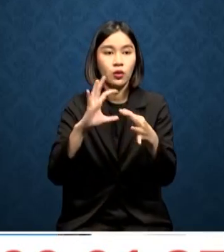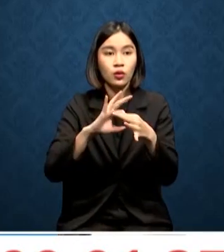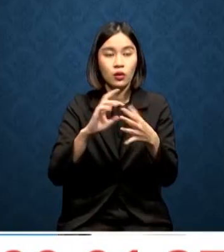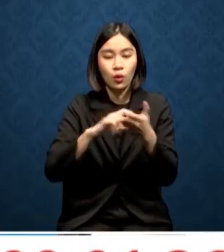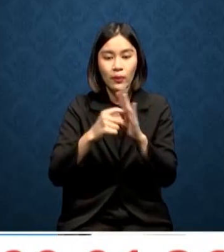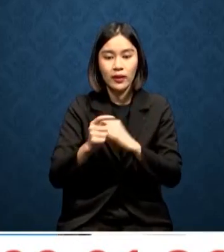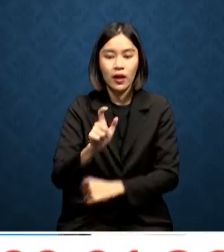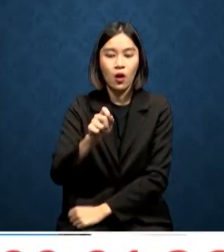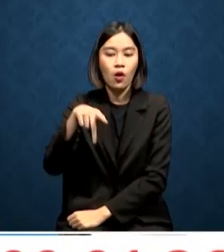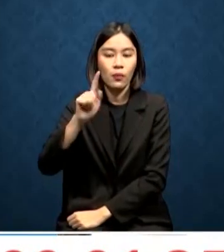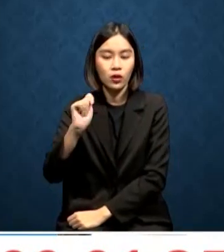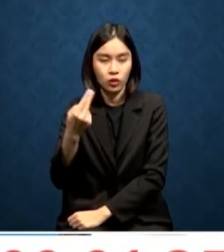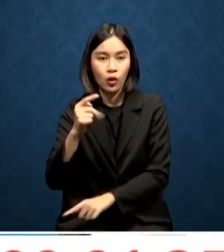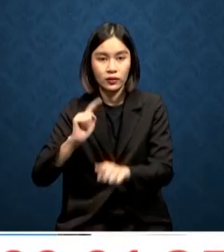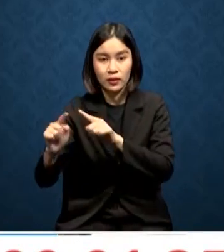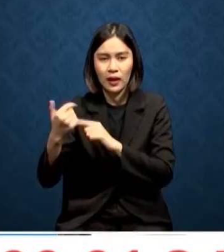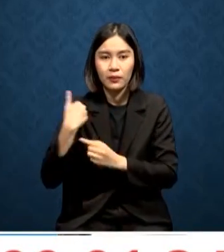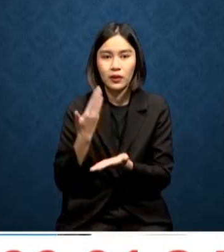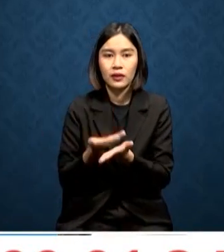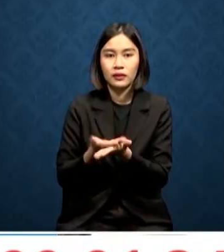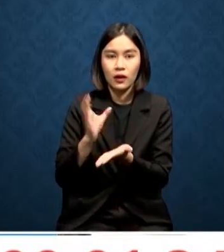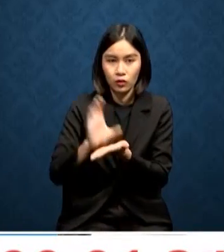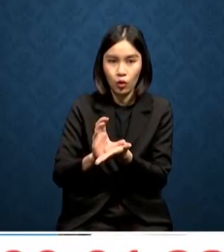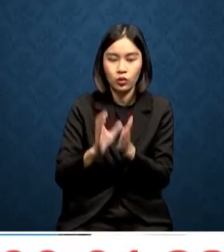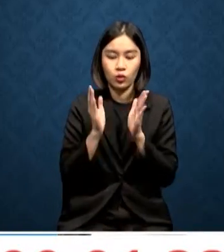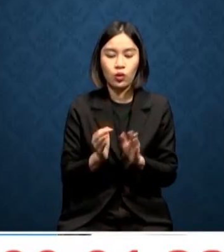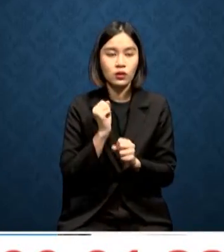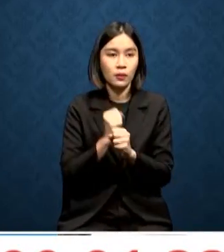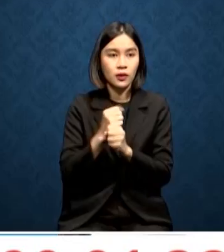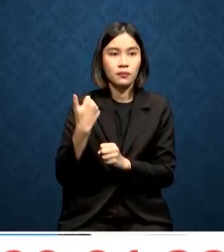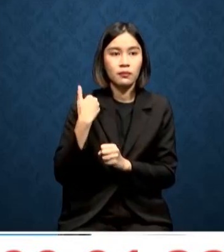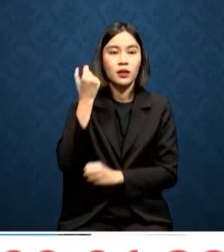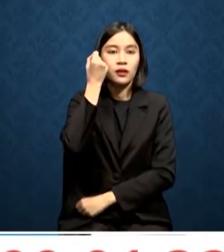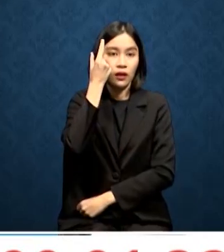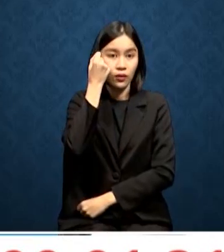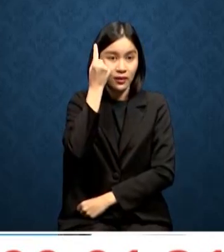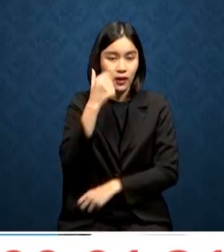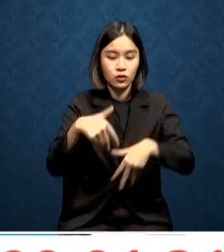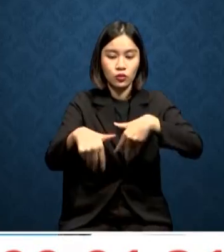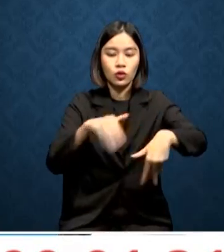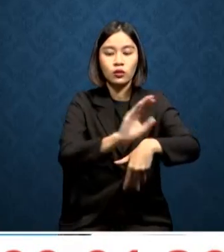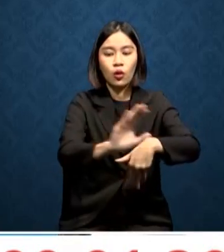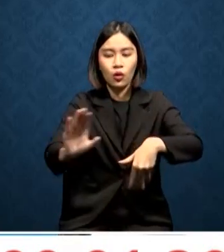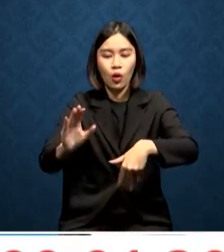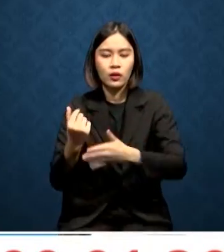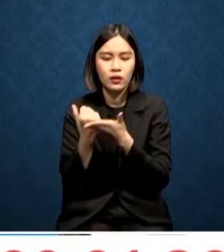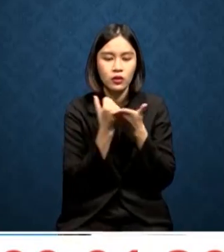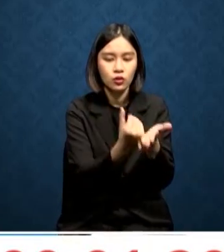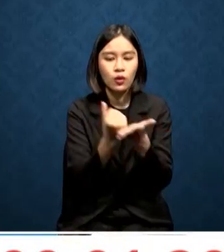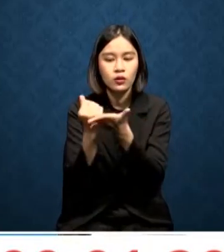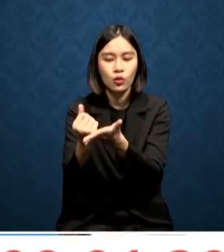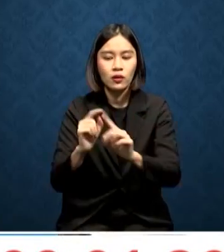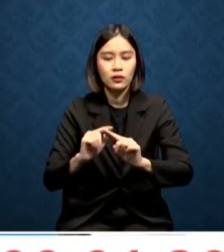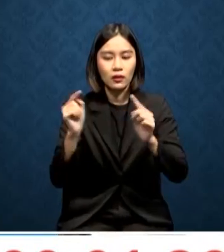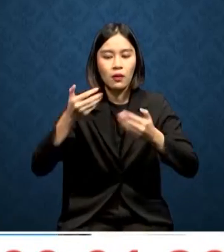รปกครองส่วนท้องถิ่นซึ่งมีงบประมาณมีกำลังคนแล้วก็มีความเข้าใจในพื้นที่มากๆค่ะที่อยากจะช่วยเหลือ